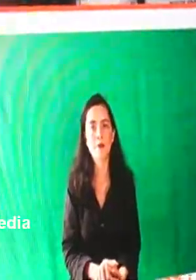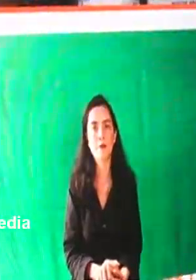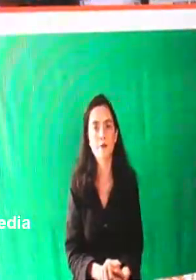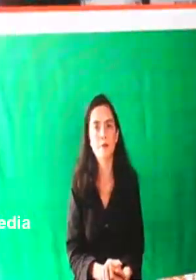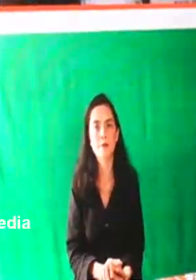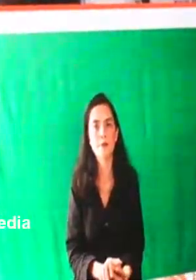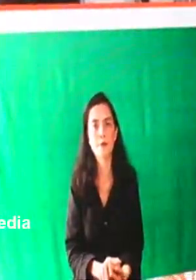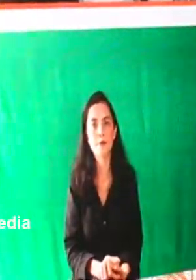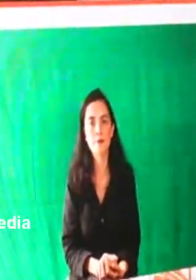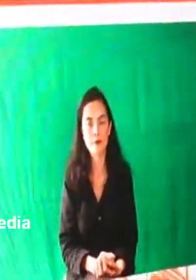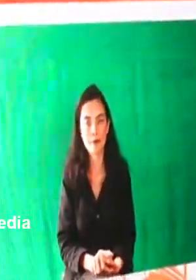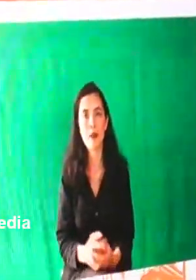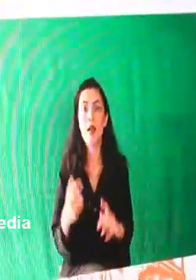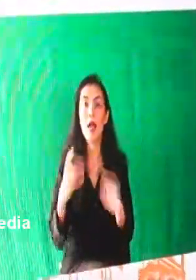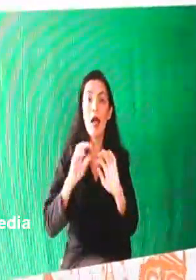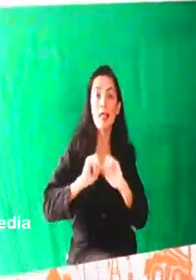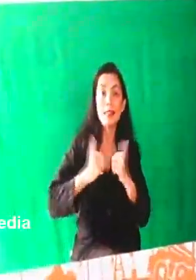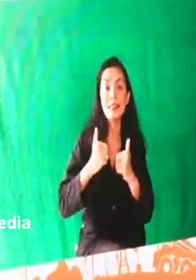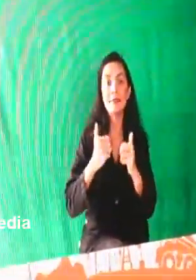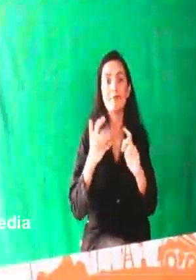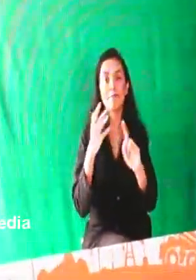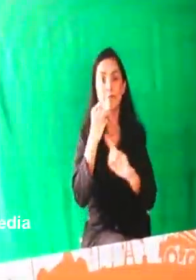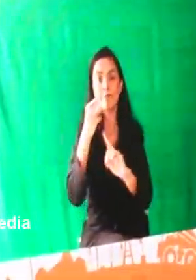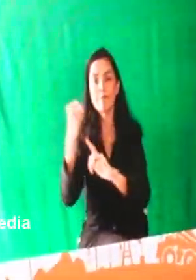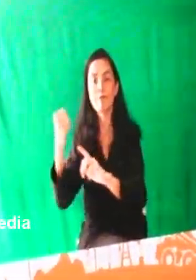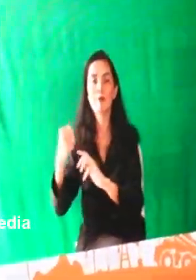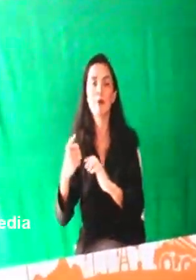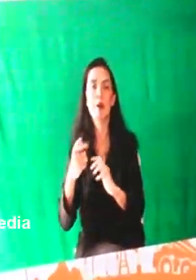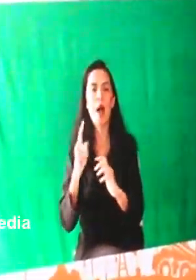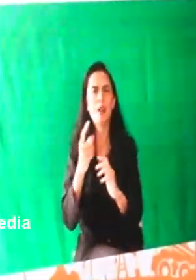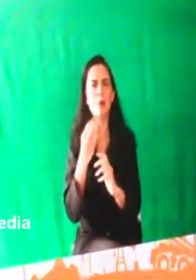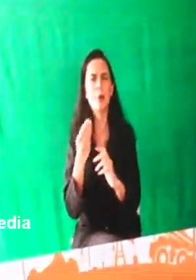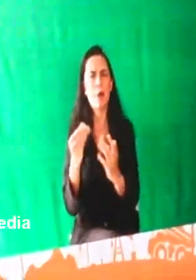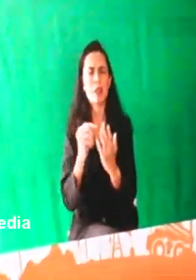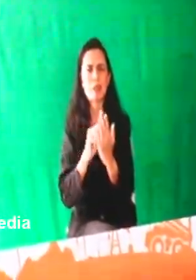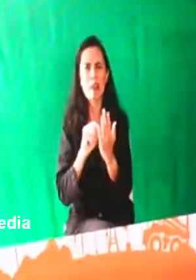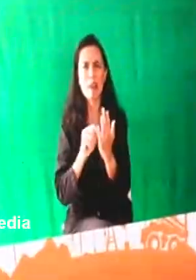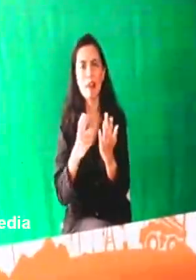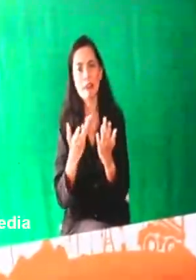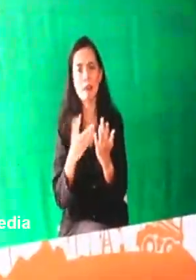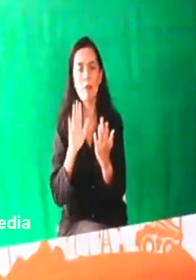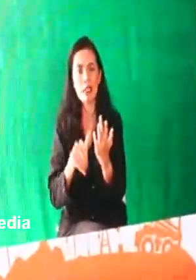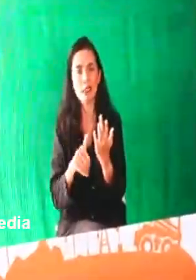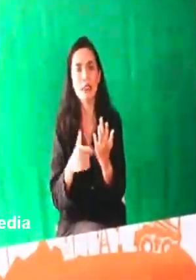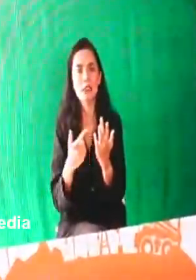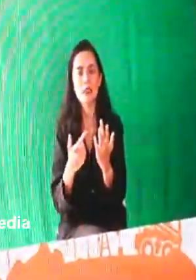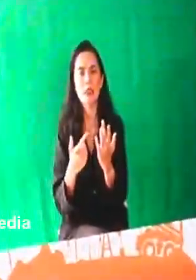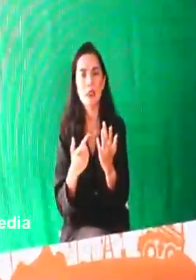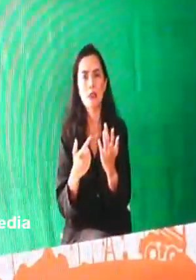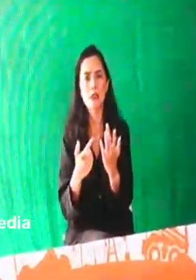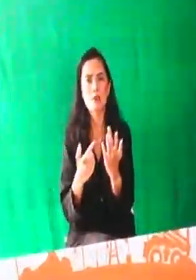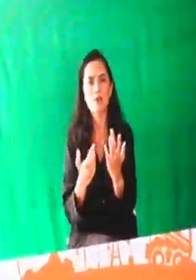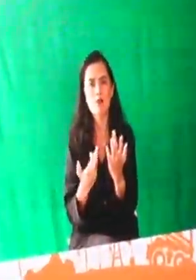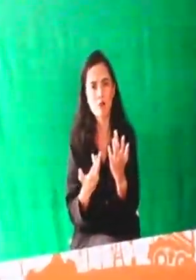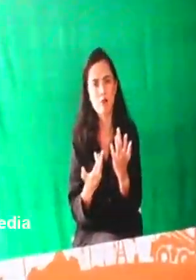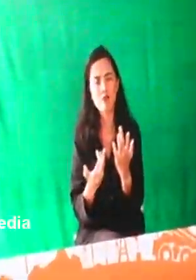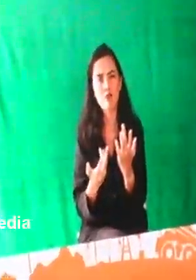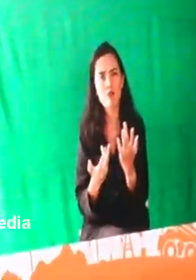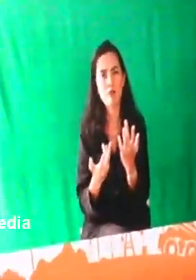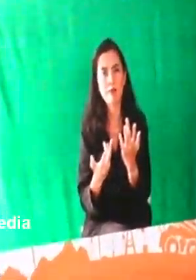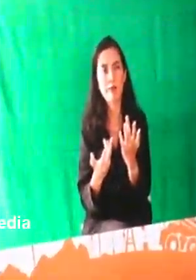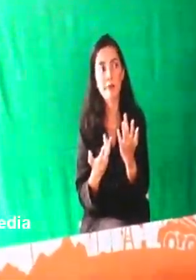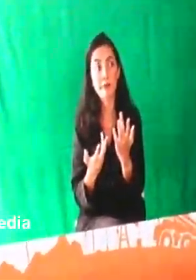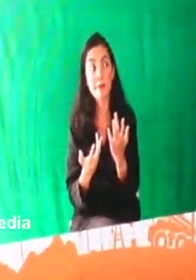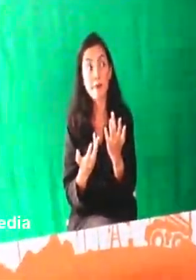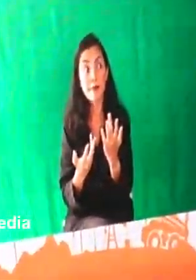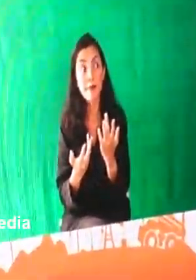SDM juga tengah menyiapkan strategi untuk menekan impor LPG yang terus meningkat. Salah satunya dengan mengupayakan interkoneksi pipa